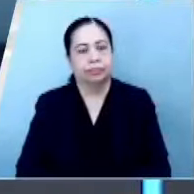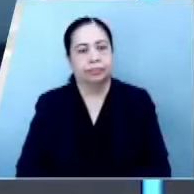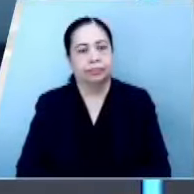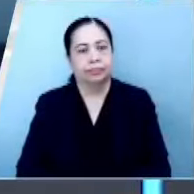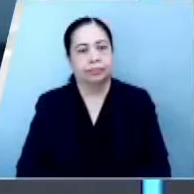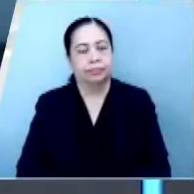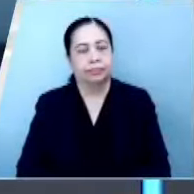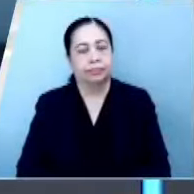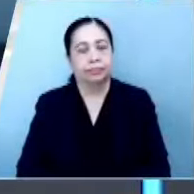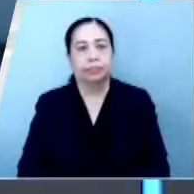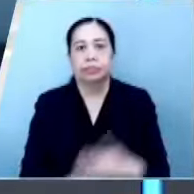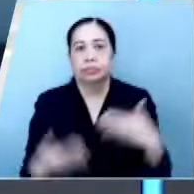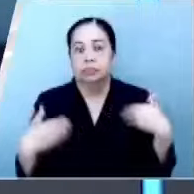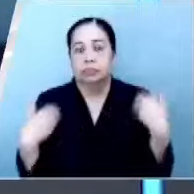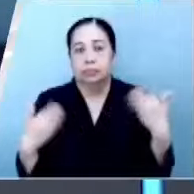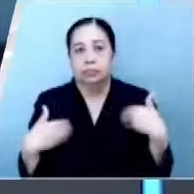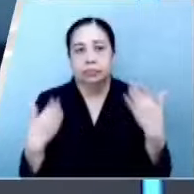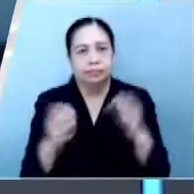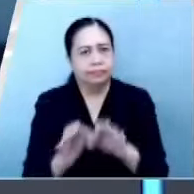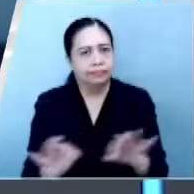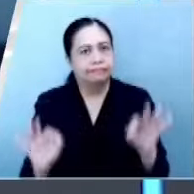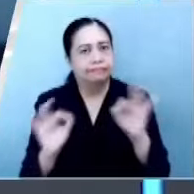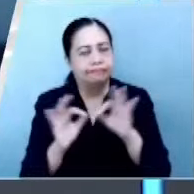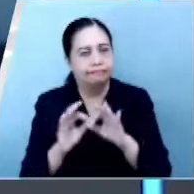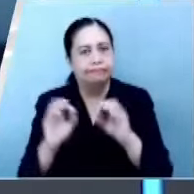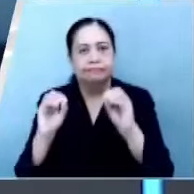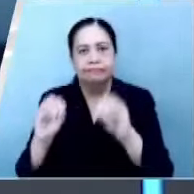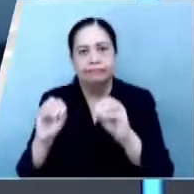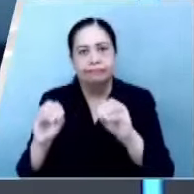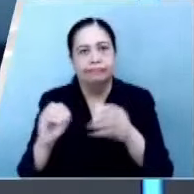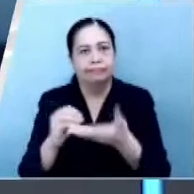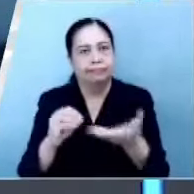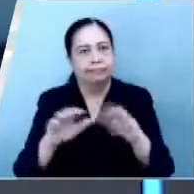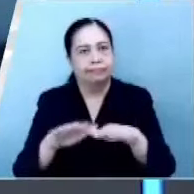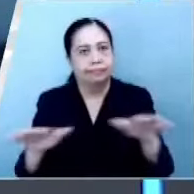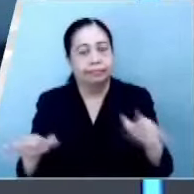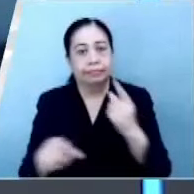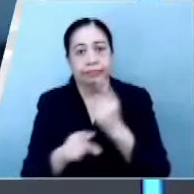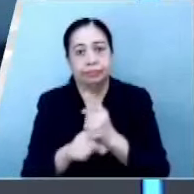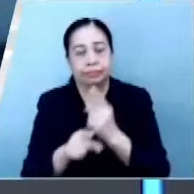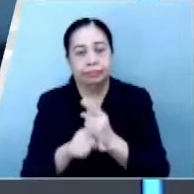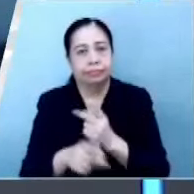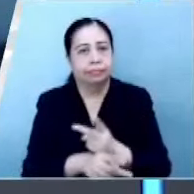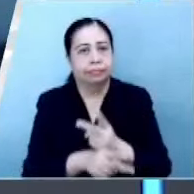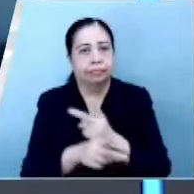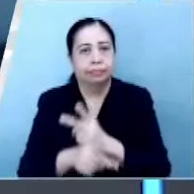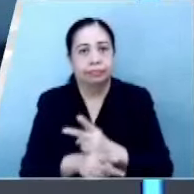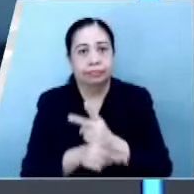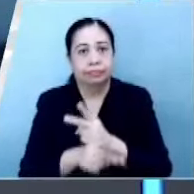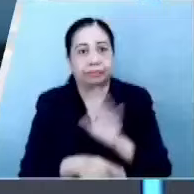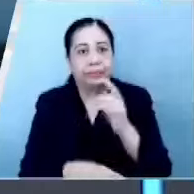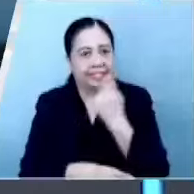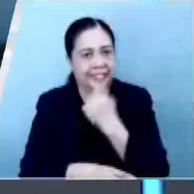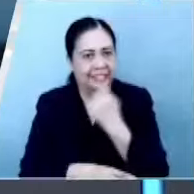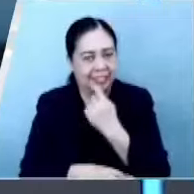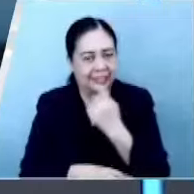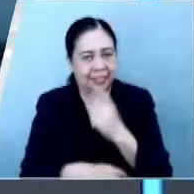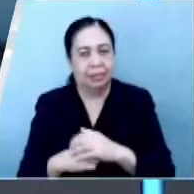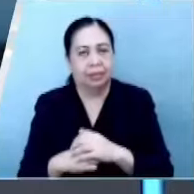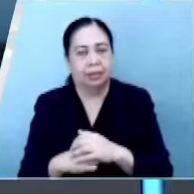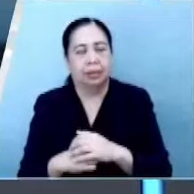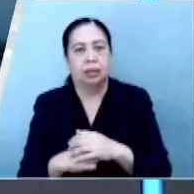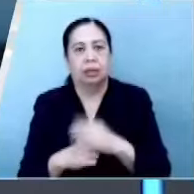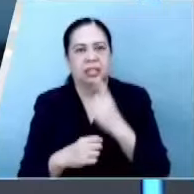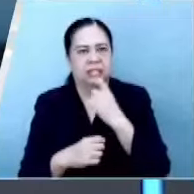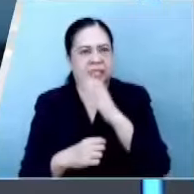Sa murang edad pa lamang, mahalagang tinuturuan na ang mga bata ng wastong pangangalaga sa ngipin. Ang pagkabulok